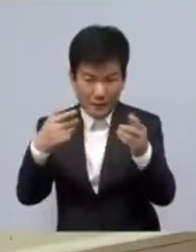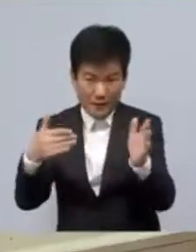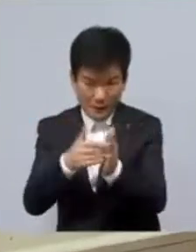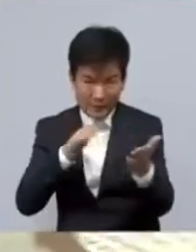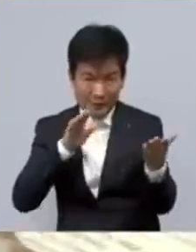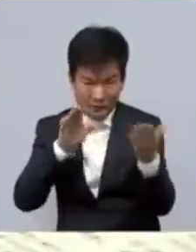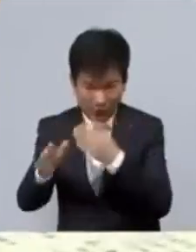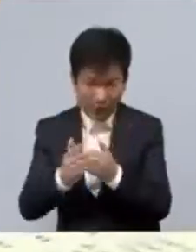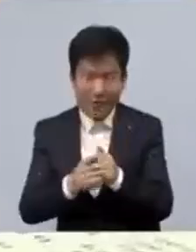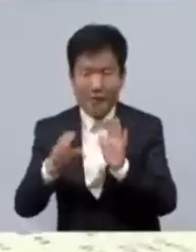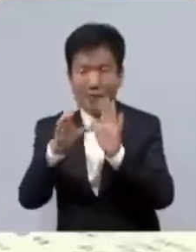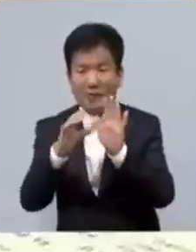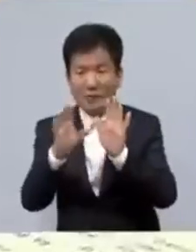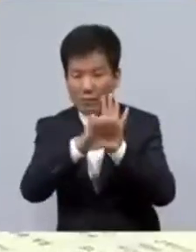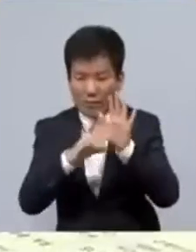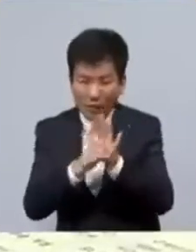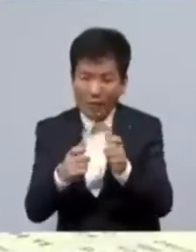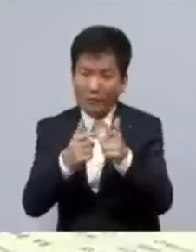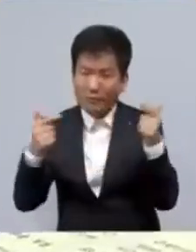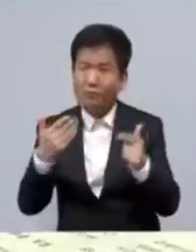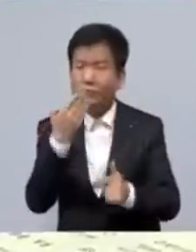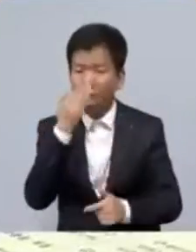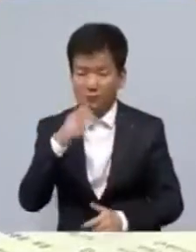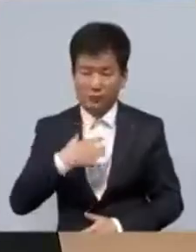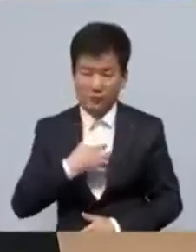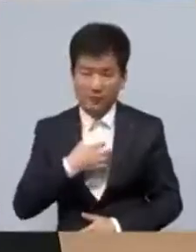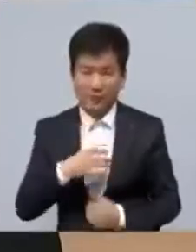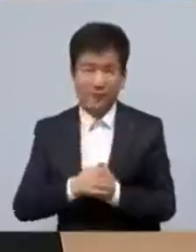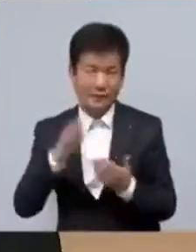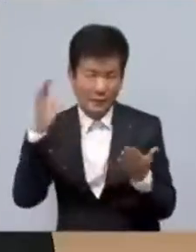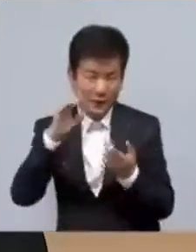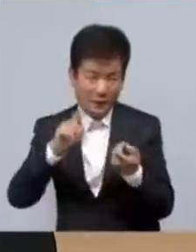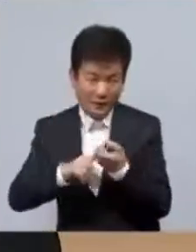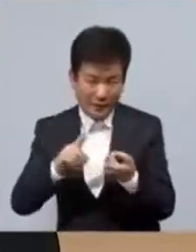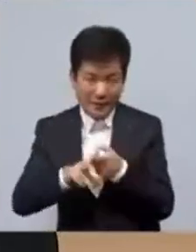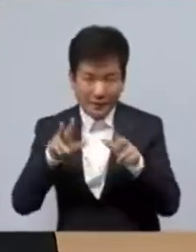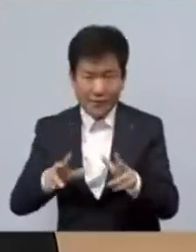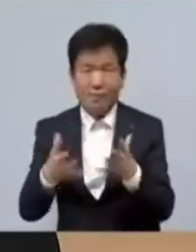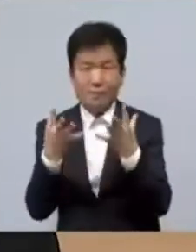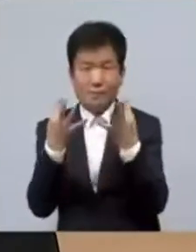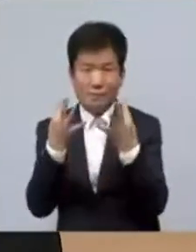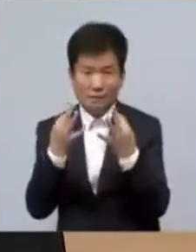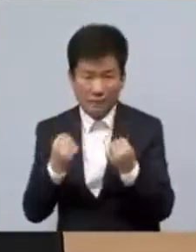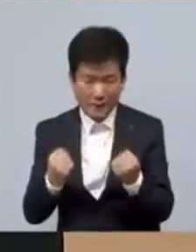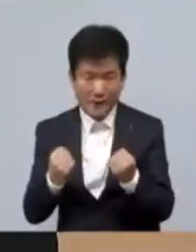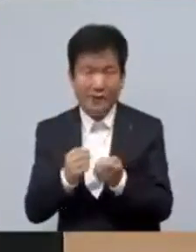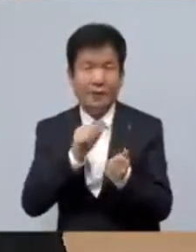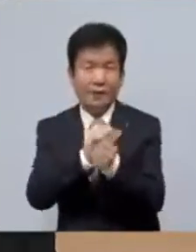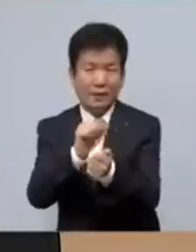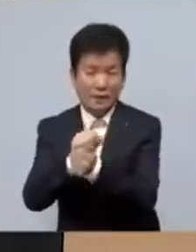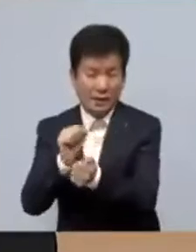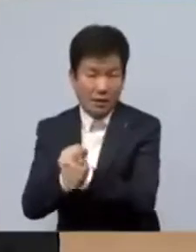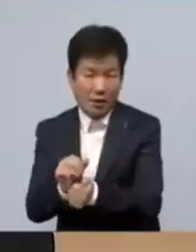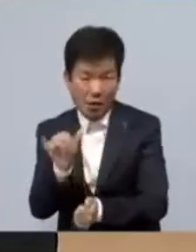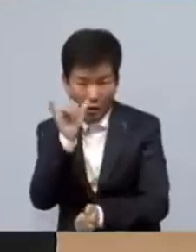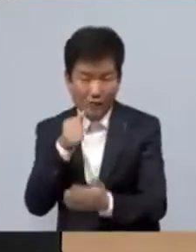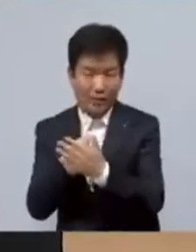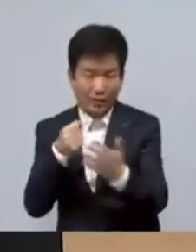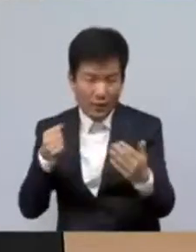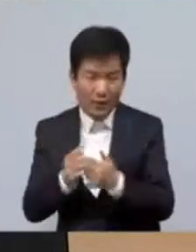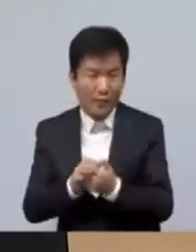느슨해질 수 있다는 것도 위험요인 입니다 맛으로 학생들에 대해서도 지금 많은 아직 가면 더 생기고 그렇기 때문에